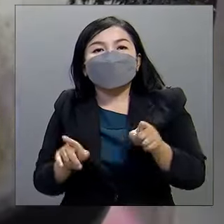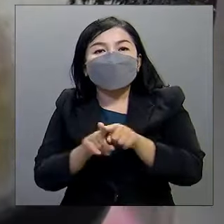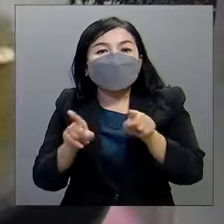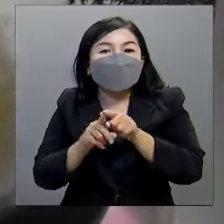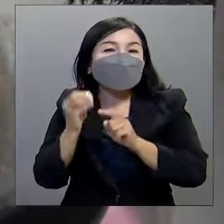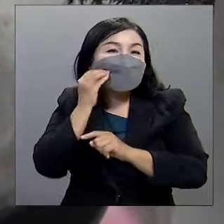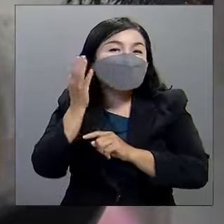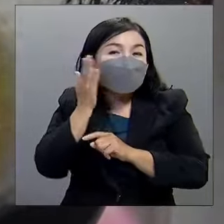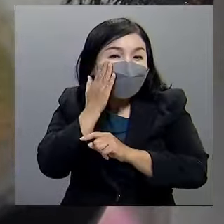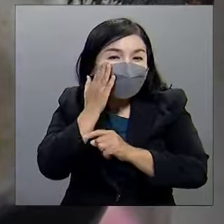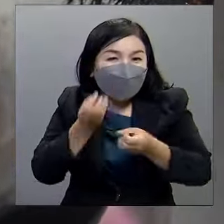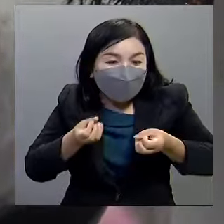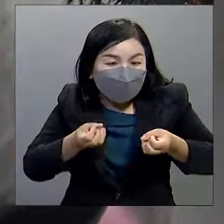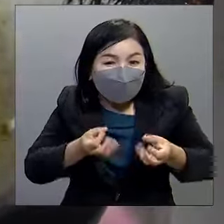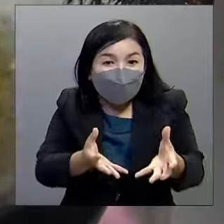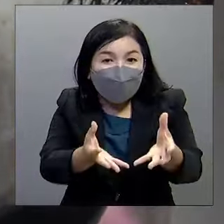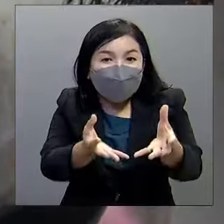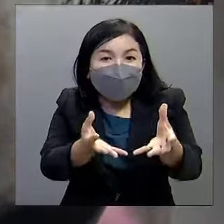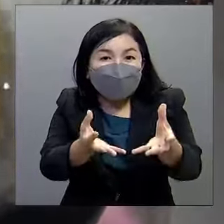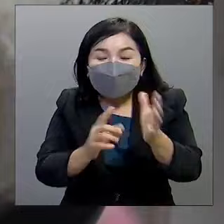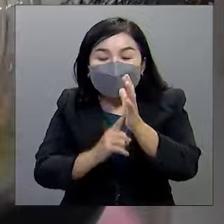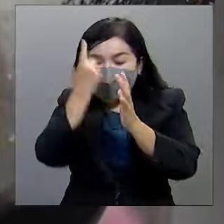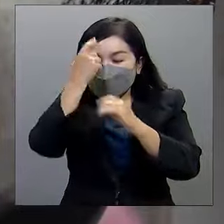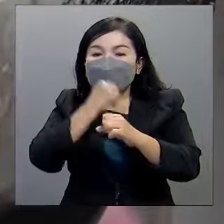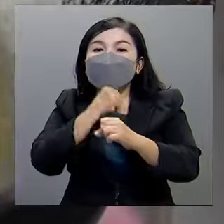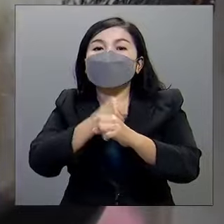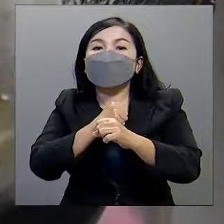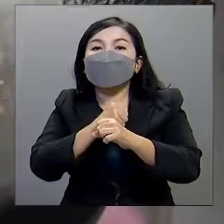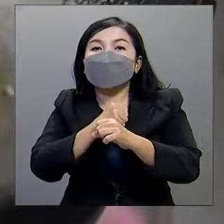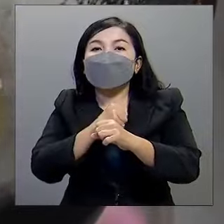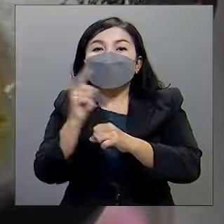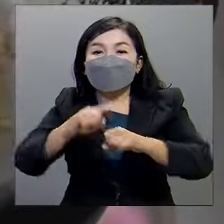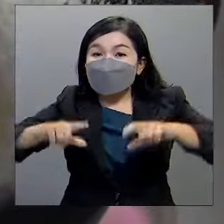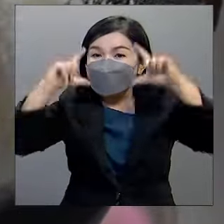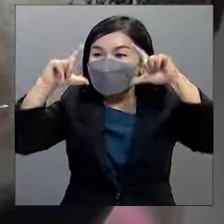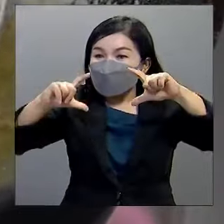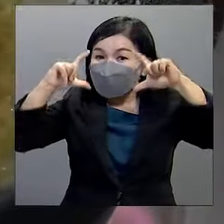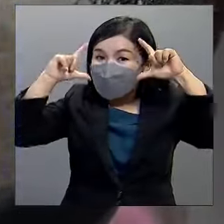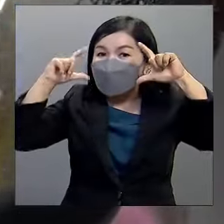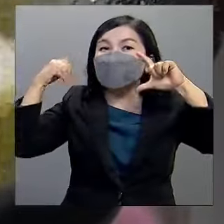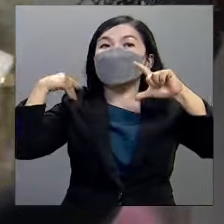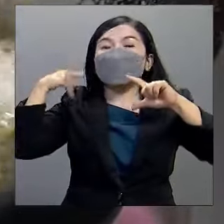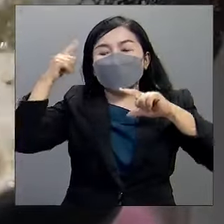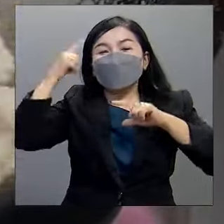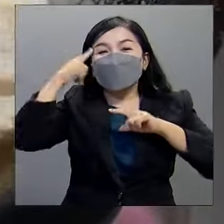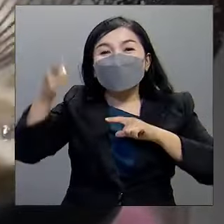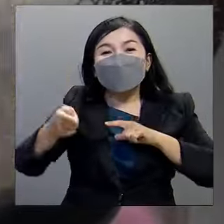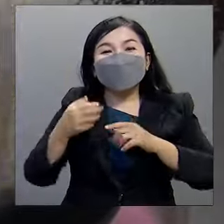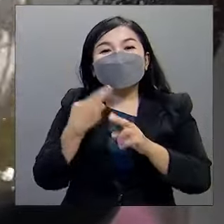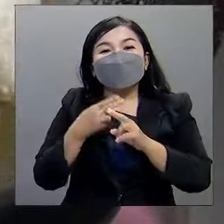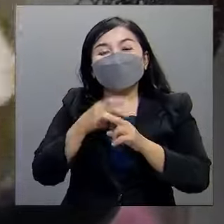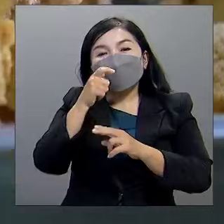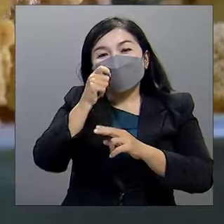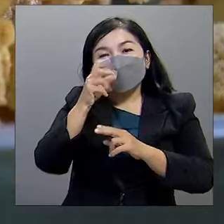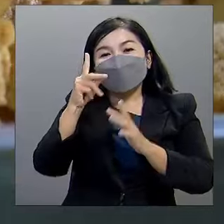พรเพราะว่าข้าวเกี๊ยวนะครับเป็นตัวแรกเลยที่ทำให้เราเนี่ยมีชื่อเสียงนะครับแล้วก็คนรู้จักในนามของอดุลคลองหลวงฟาร์ม